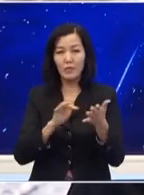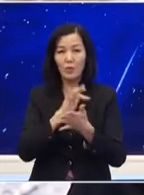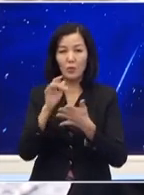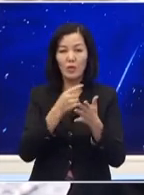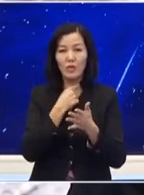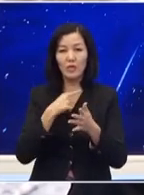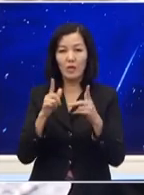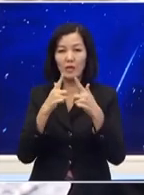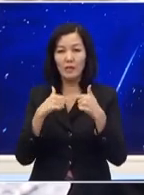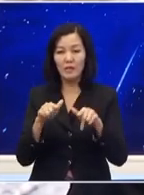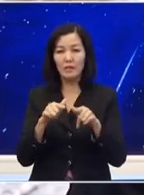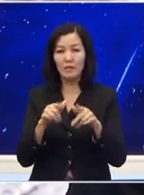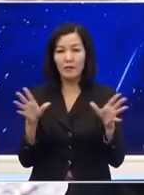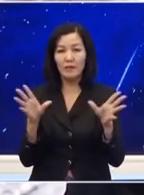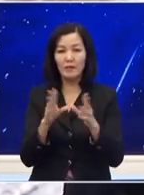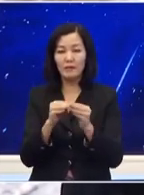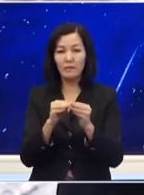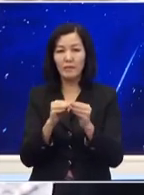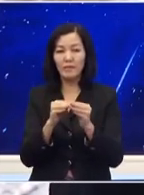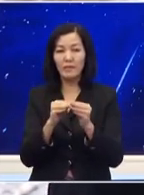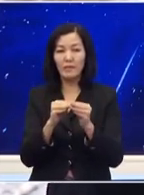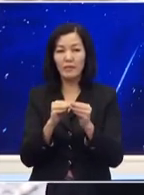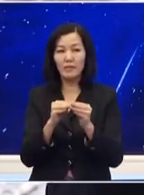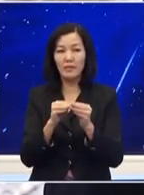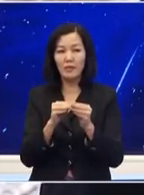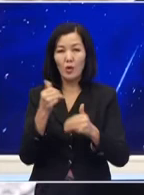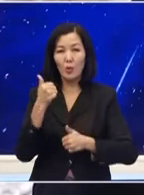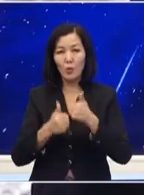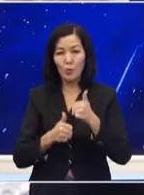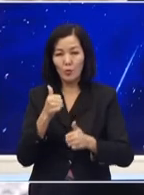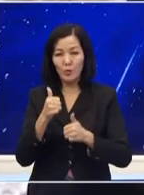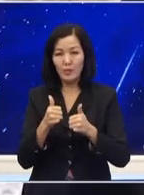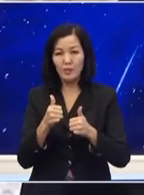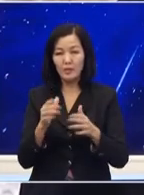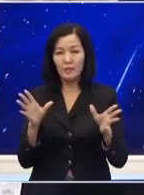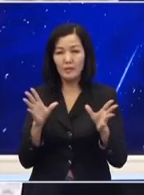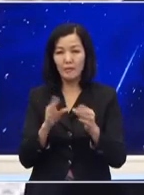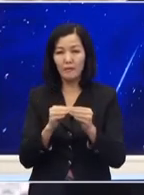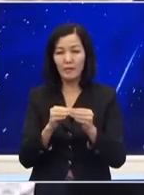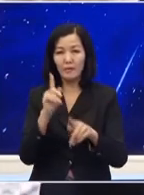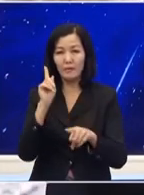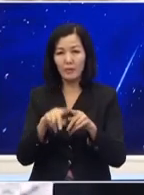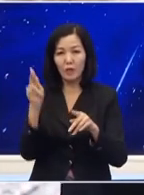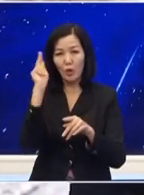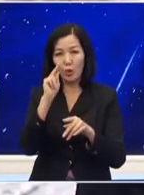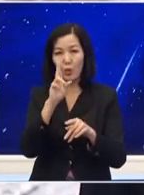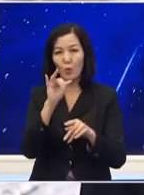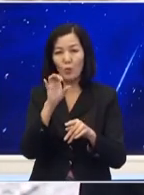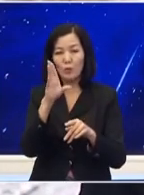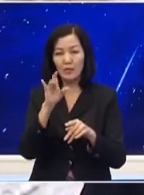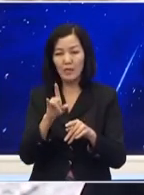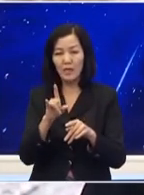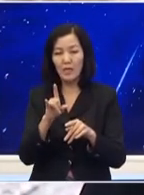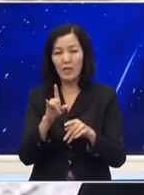Талдыкурган организовали совместные конкурсы, совместные краткосрочные конкурсы